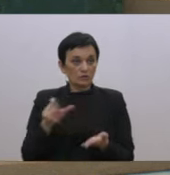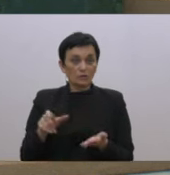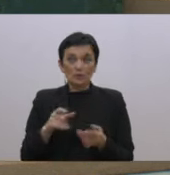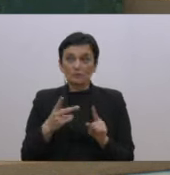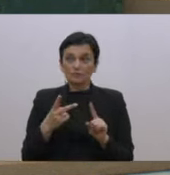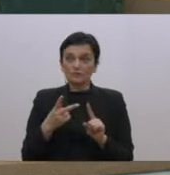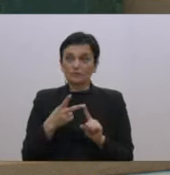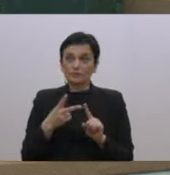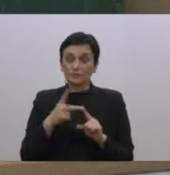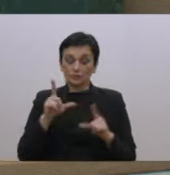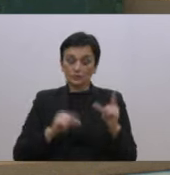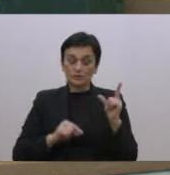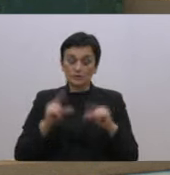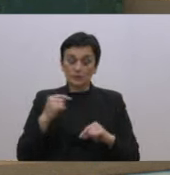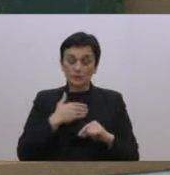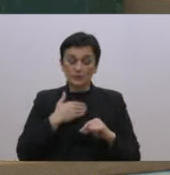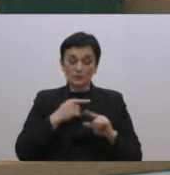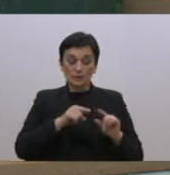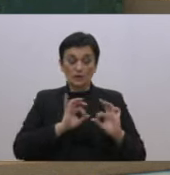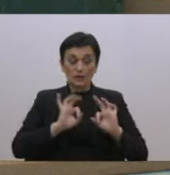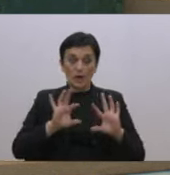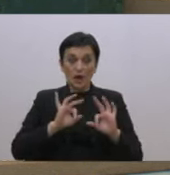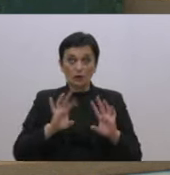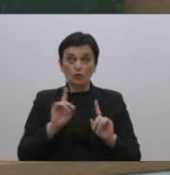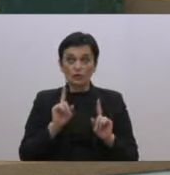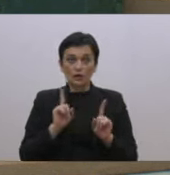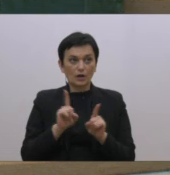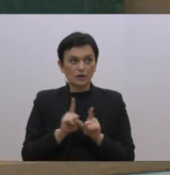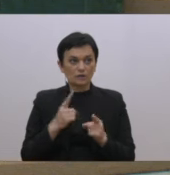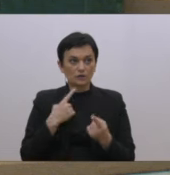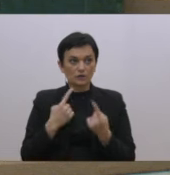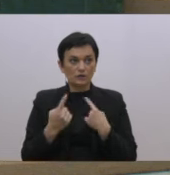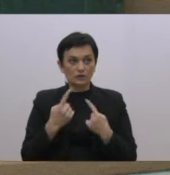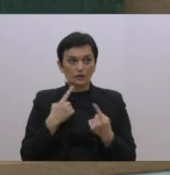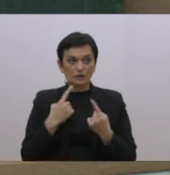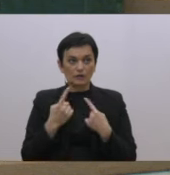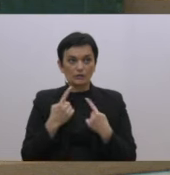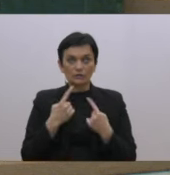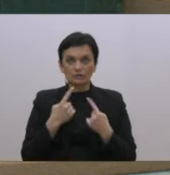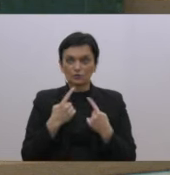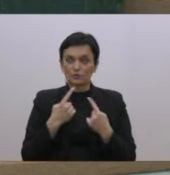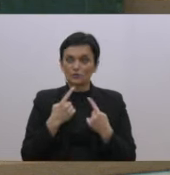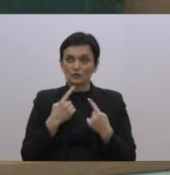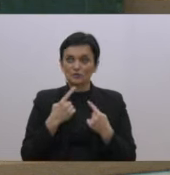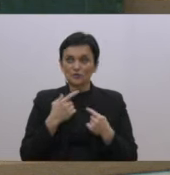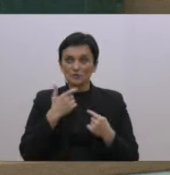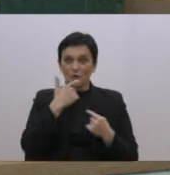მეორე სტატისტიკა მინდა გაგაცნოთ, რაზეც ასევე ვისაუბრე, თქვენს კითხეთ ამაზე ბატონ